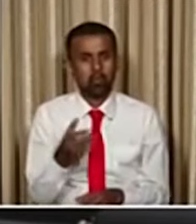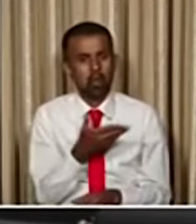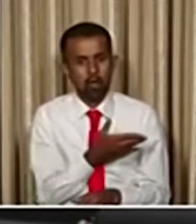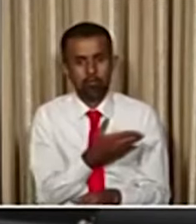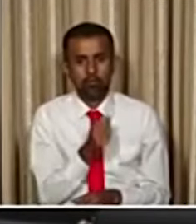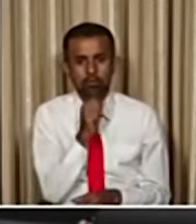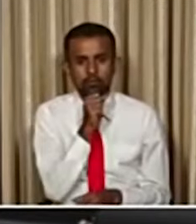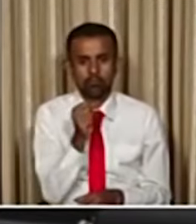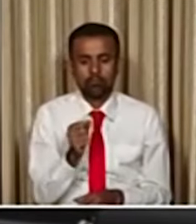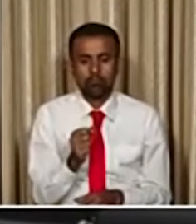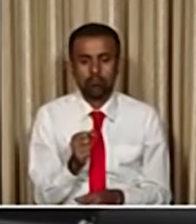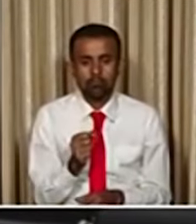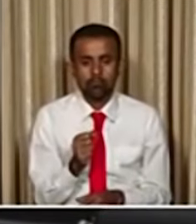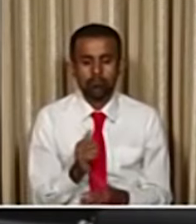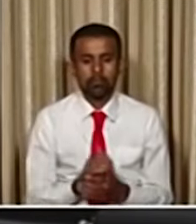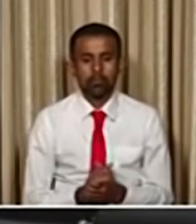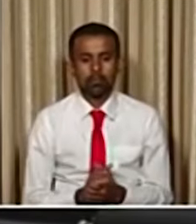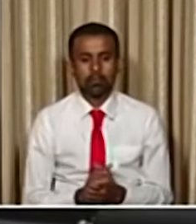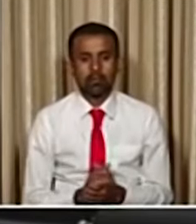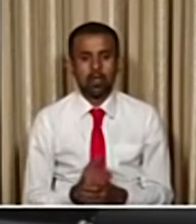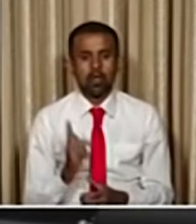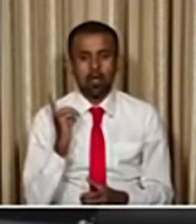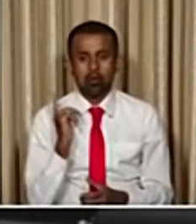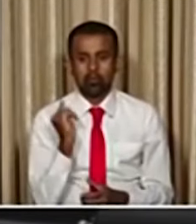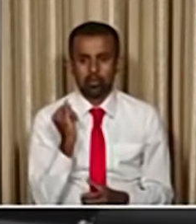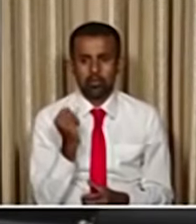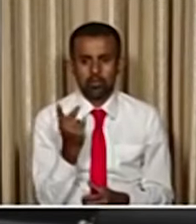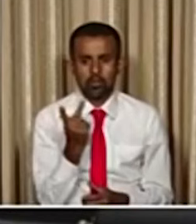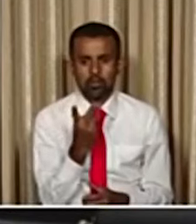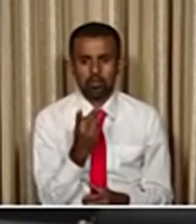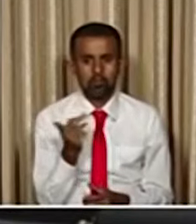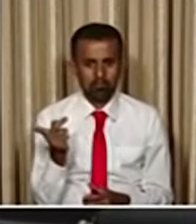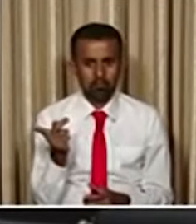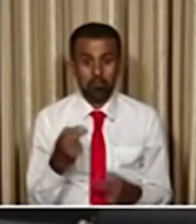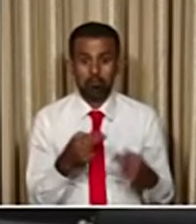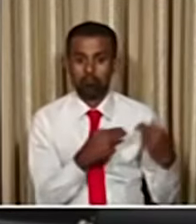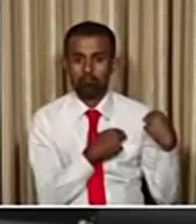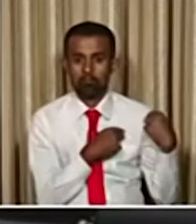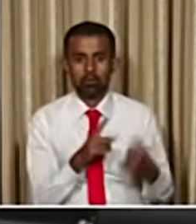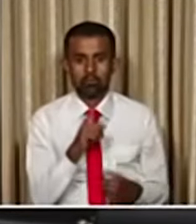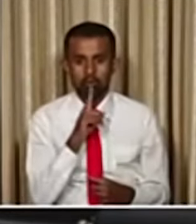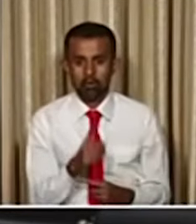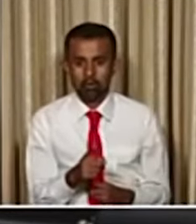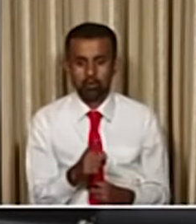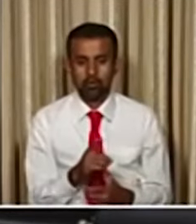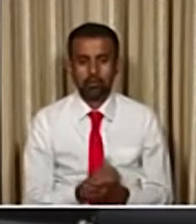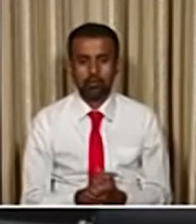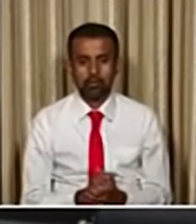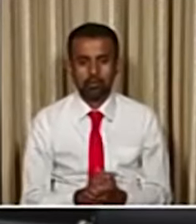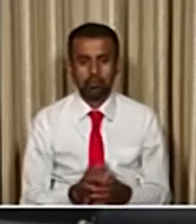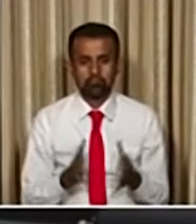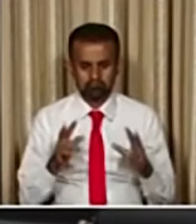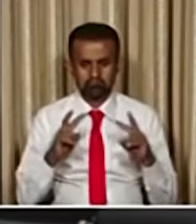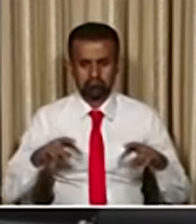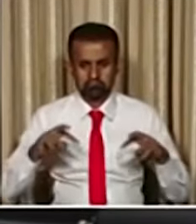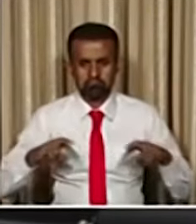මේකේ විශ්‍රාමික හමුදා නිලධාරීන් කීප දෙනෙකුත් ඉන්නවා. මම බොහොම වගකීමෙන් කියනවා ගරු කථානායකතුමනි, පුළුල්